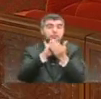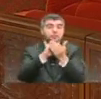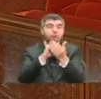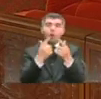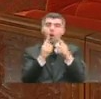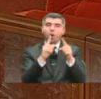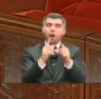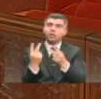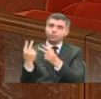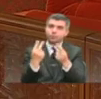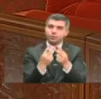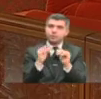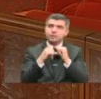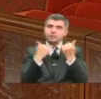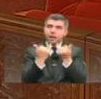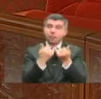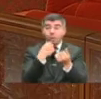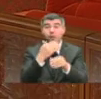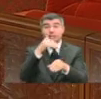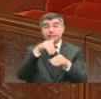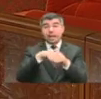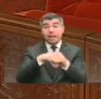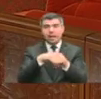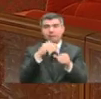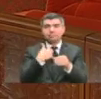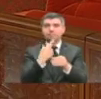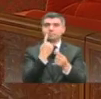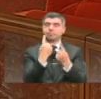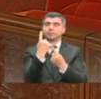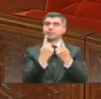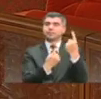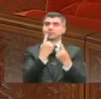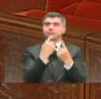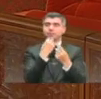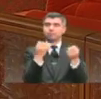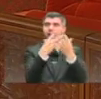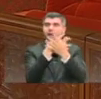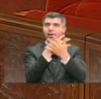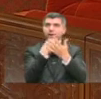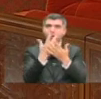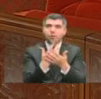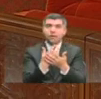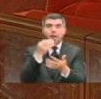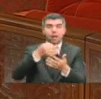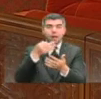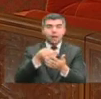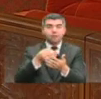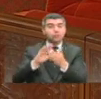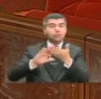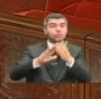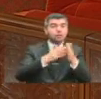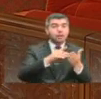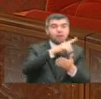مسؤوليه. الاستغلال الانتخابي على كل هذا الامر مسؤوليه الجميع ديال المنتخبين وكذلك ديال المجتمع المدني. نحن نريد ان